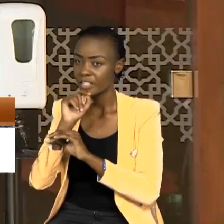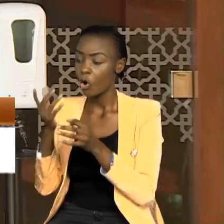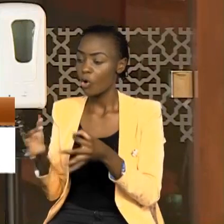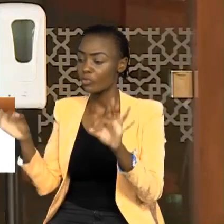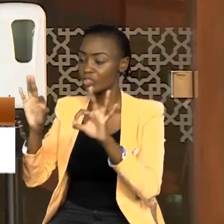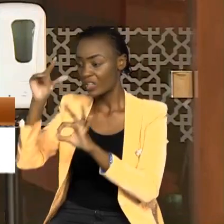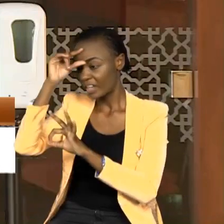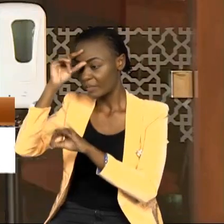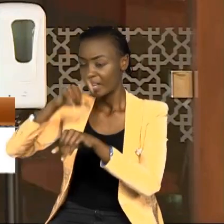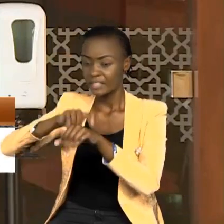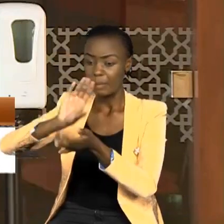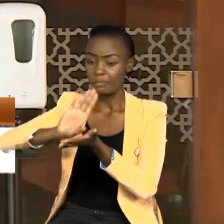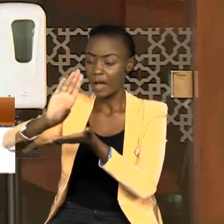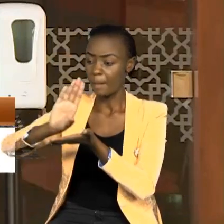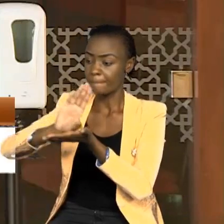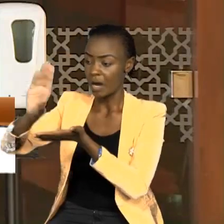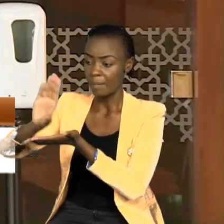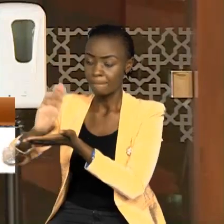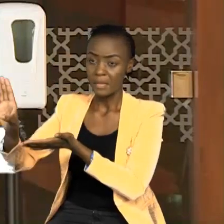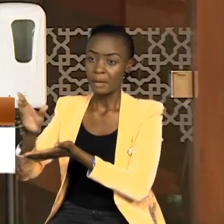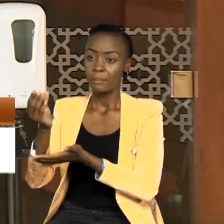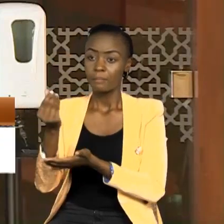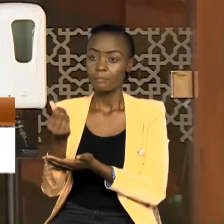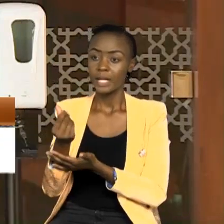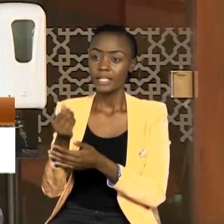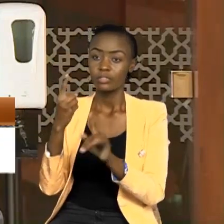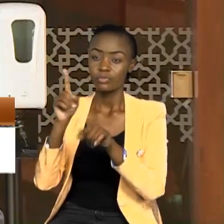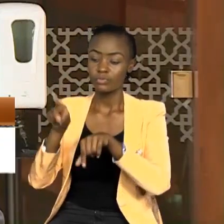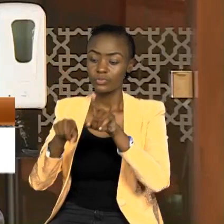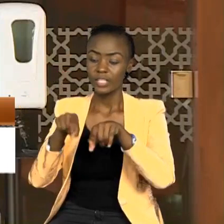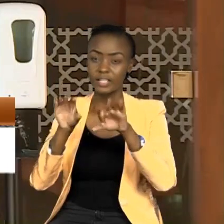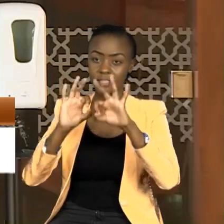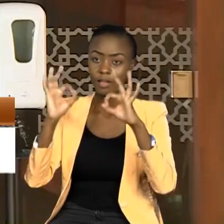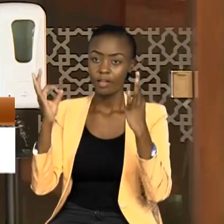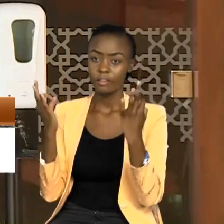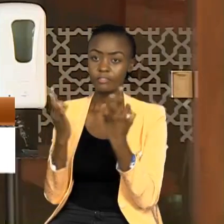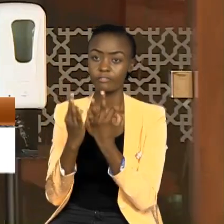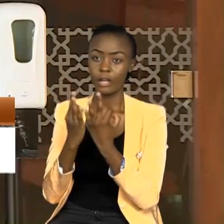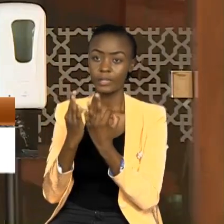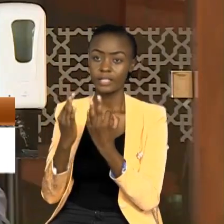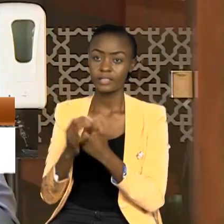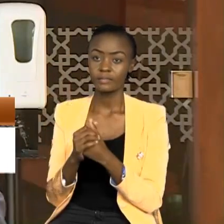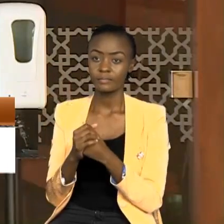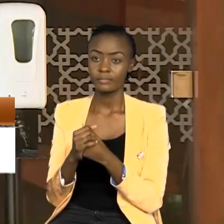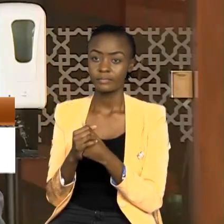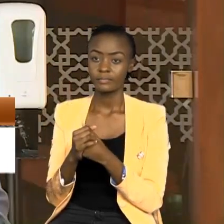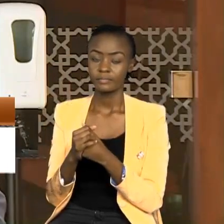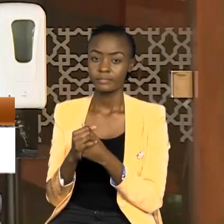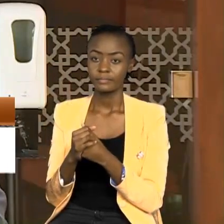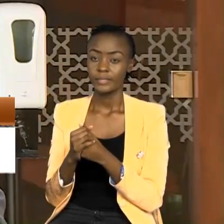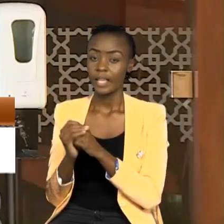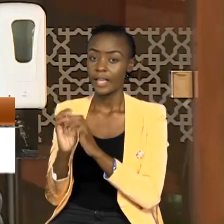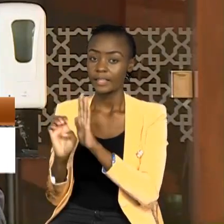walipokuwa wakifanya usambazaji wa familia wa pesa hizi kwa familia ambazo zilikuwa zikihitaji msaada huu wa kifedha. Kwa